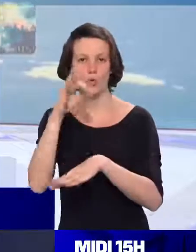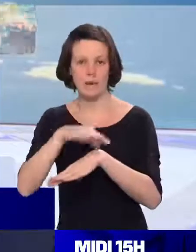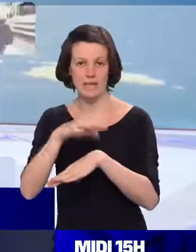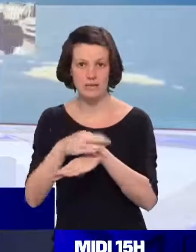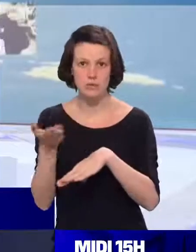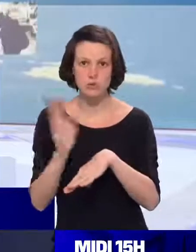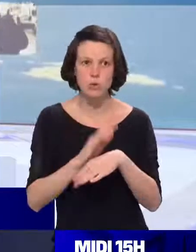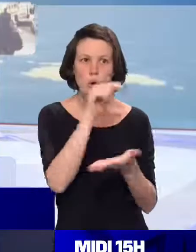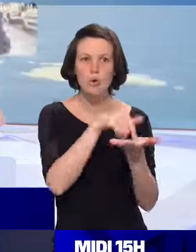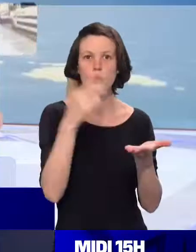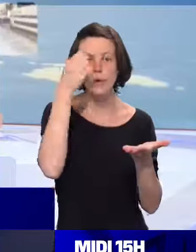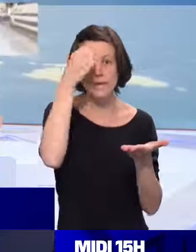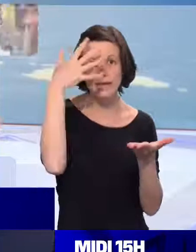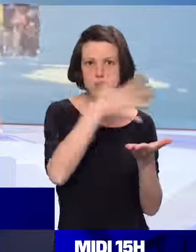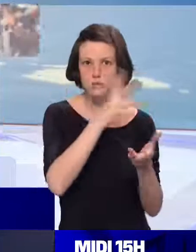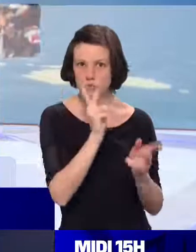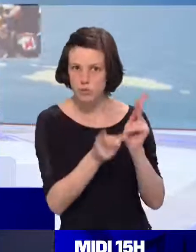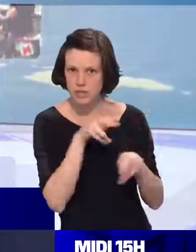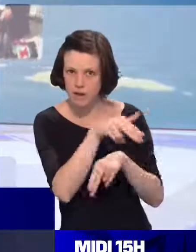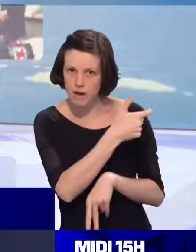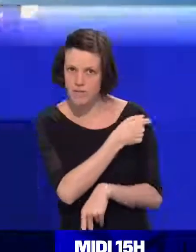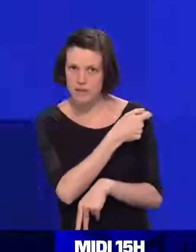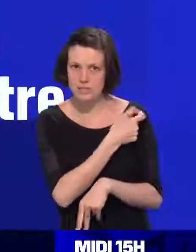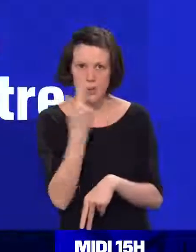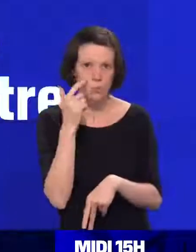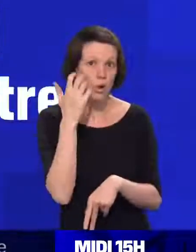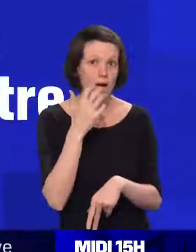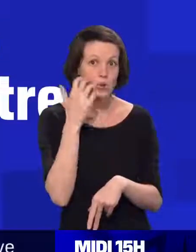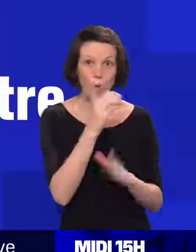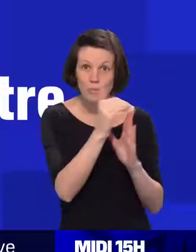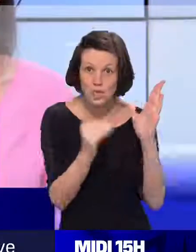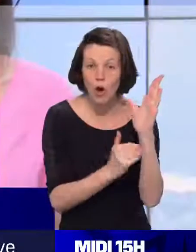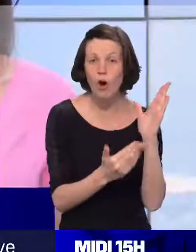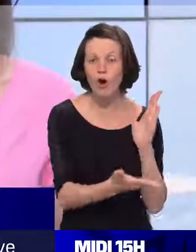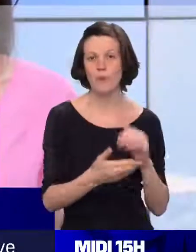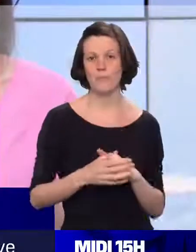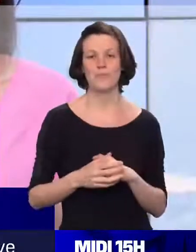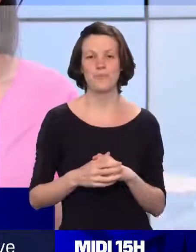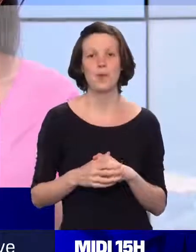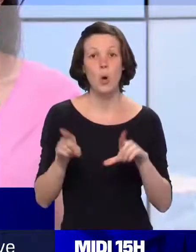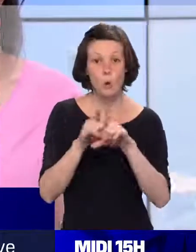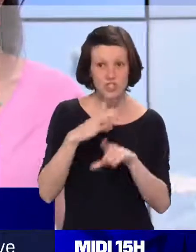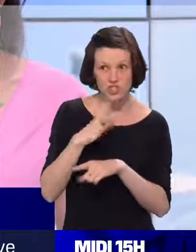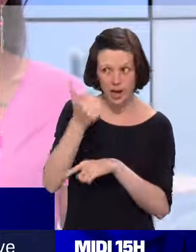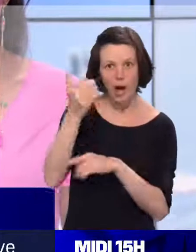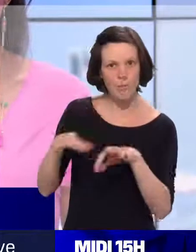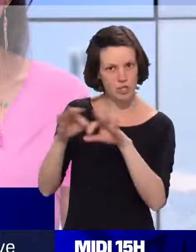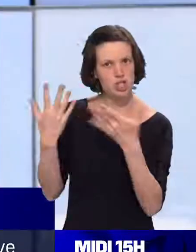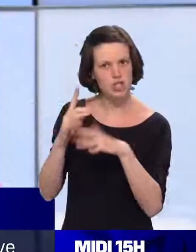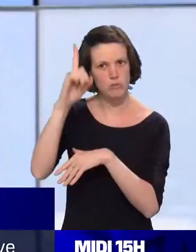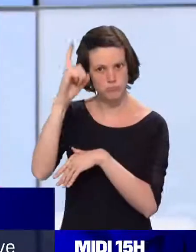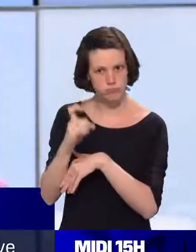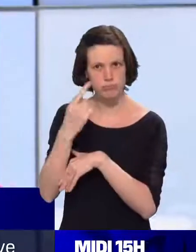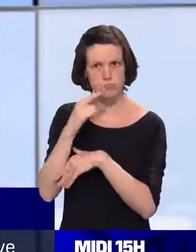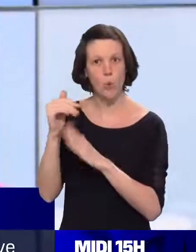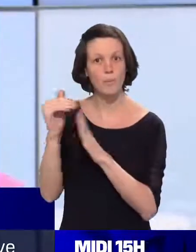vaccination des adolescents, où et à partir de quand? Ce qu'il faut connaître avec vous, Fanny. Il y a un pays qui a déjà commencé. C'est